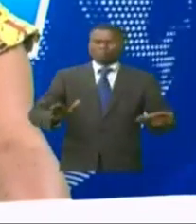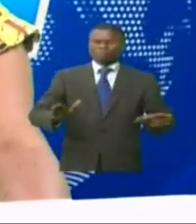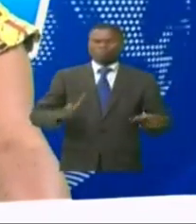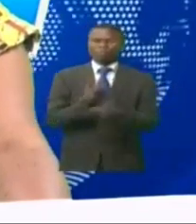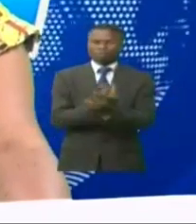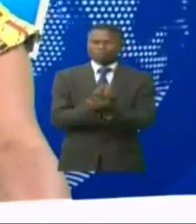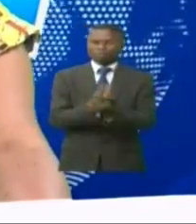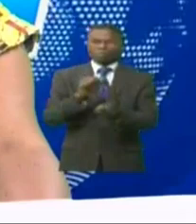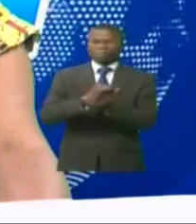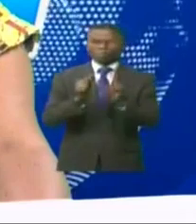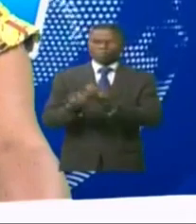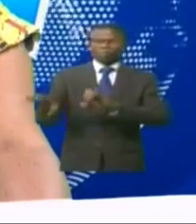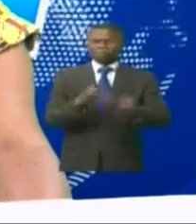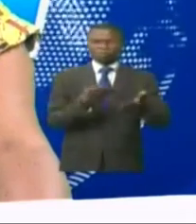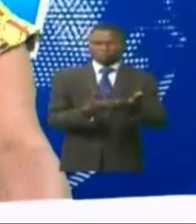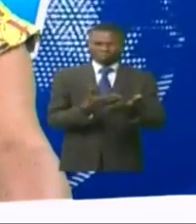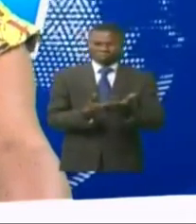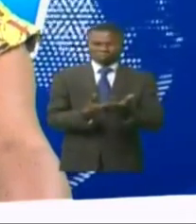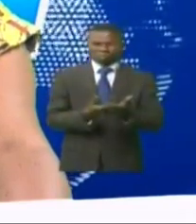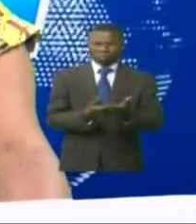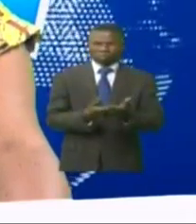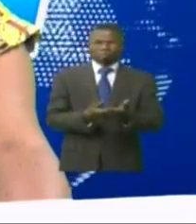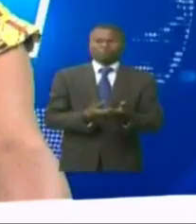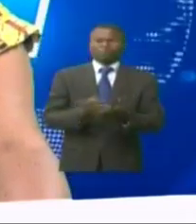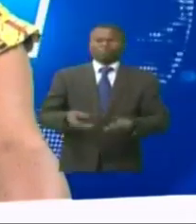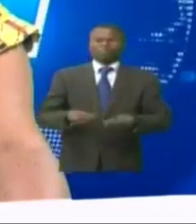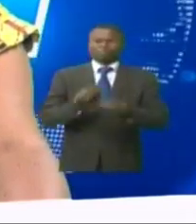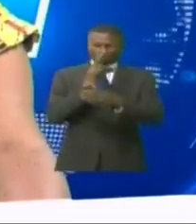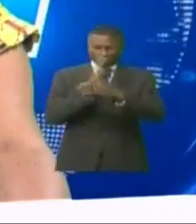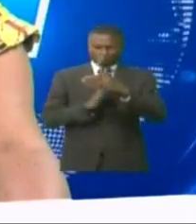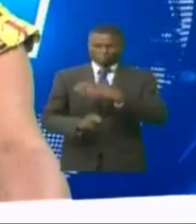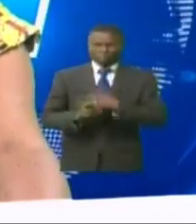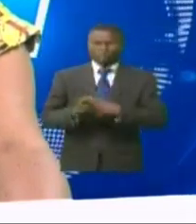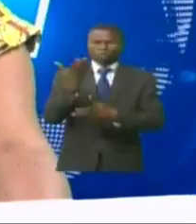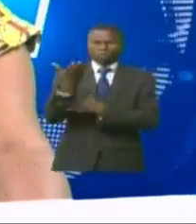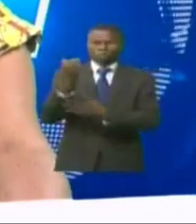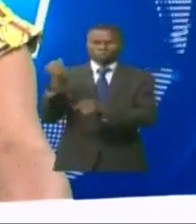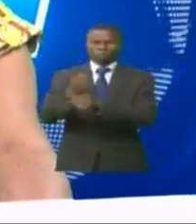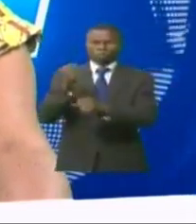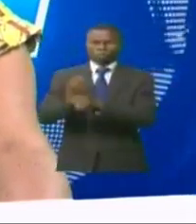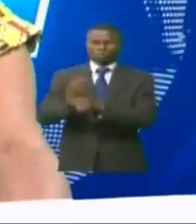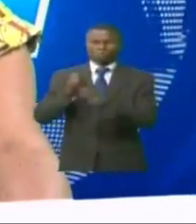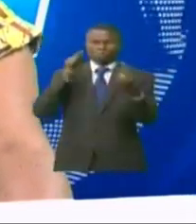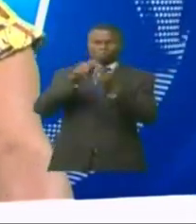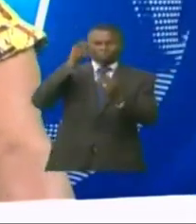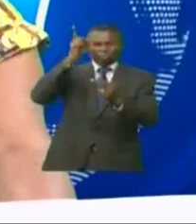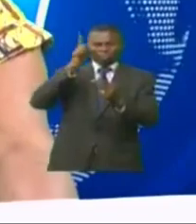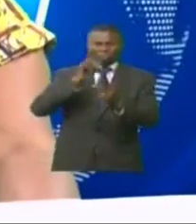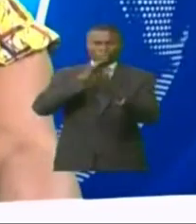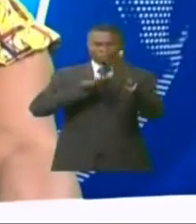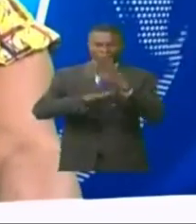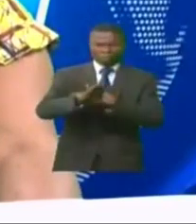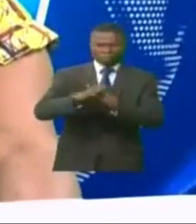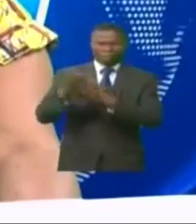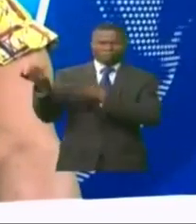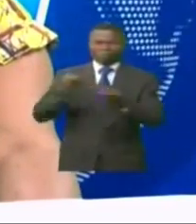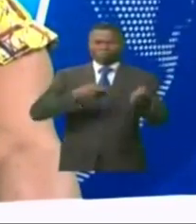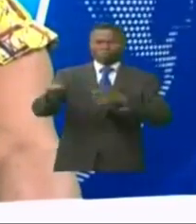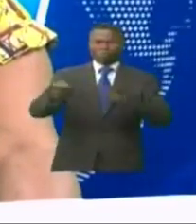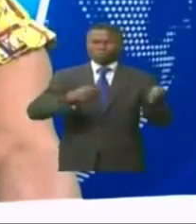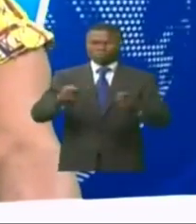les secteurs d'activité, aux fins de soumission aux appels d'offres avec pour objectif d'accéder au marché